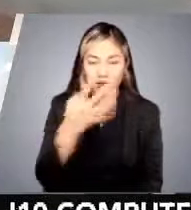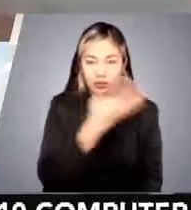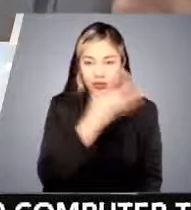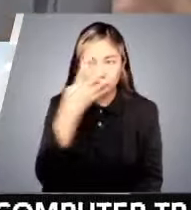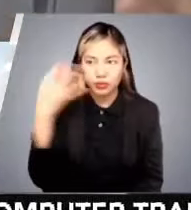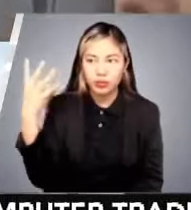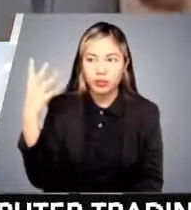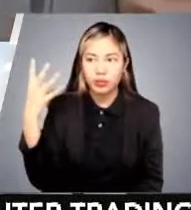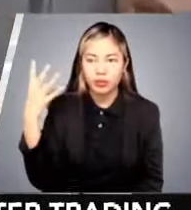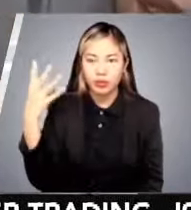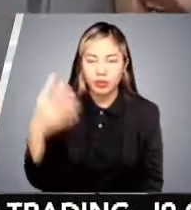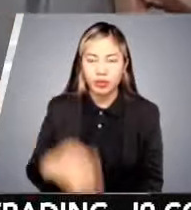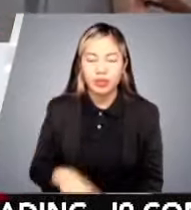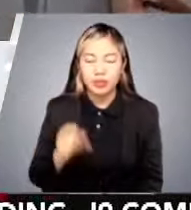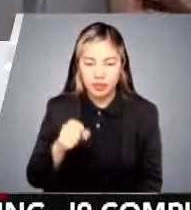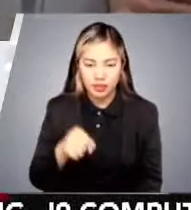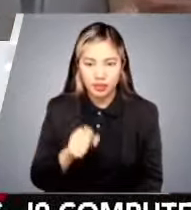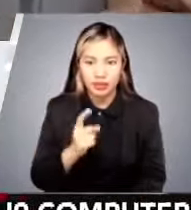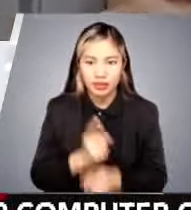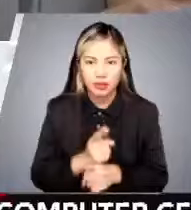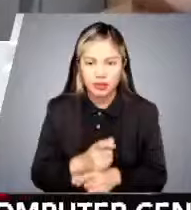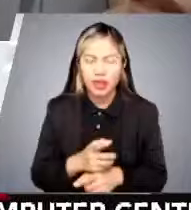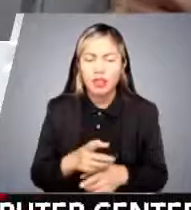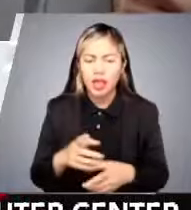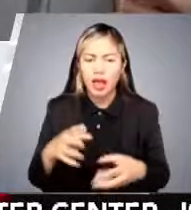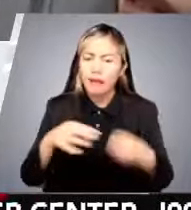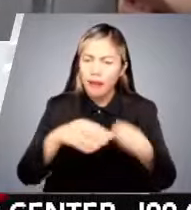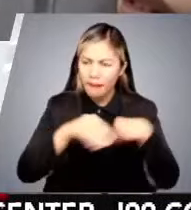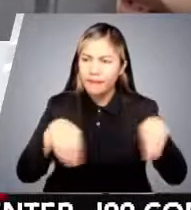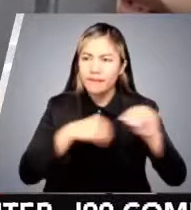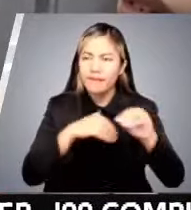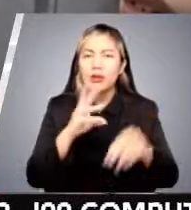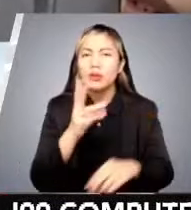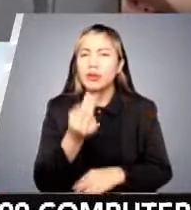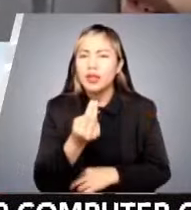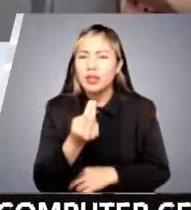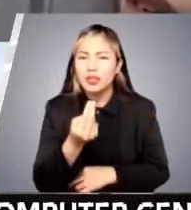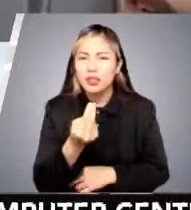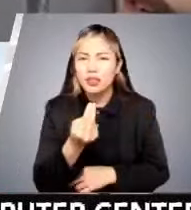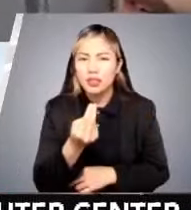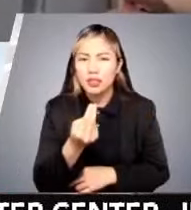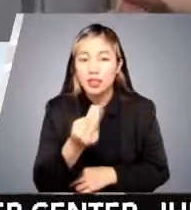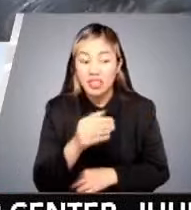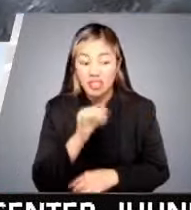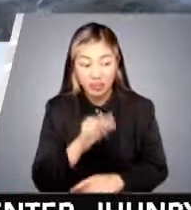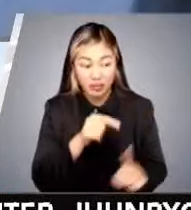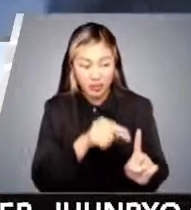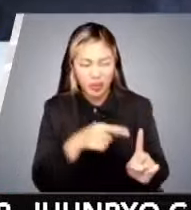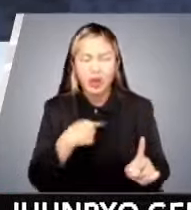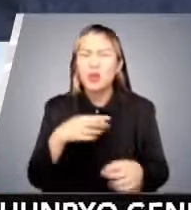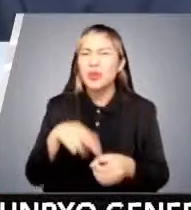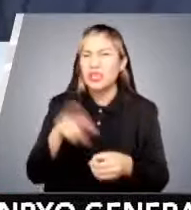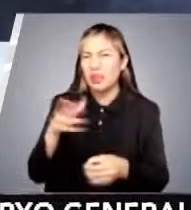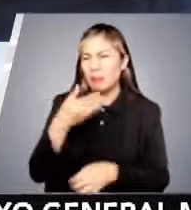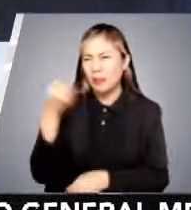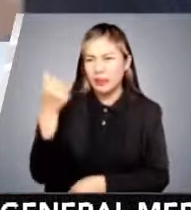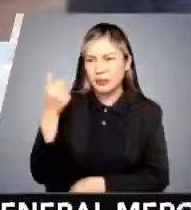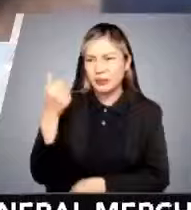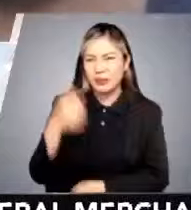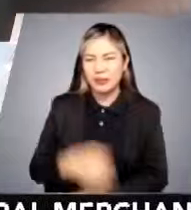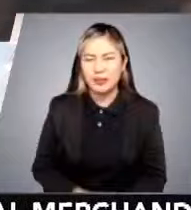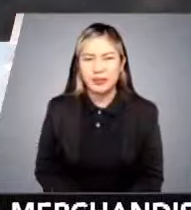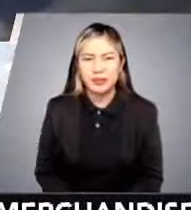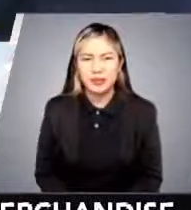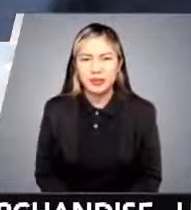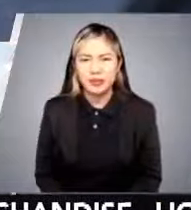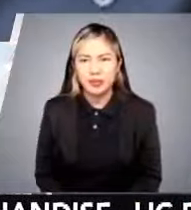confirmed papalitan siya papalitan siya o i him I'll resign already mag-resign na lang siya Hindi raw satisfied